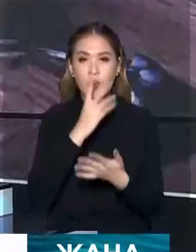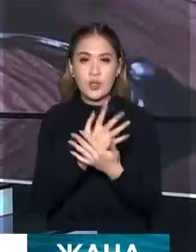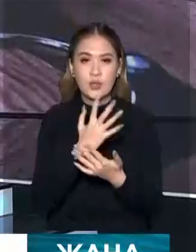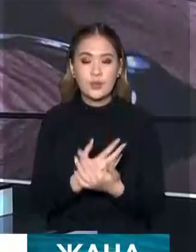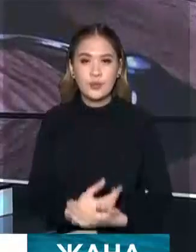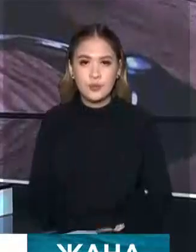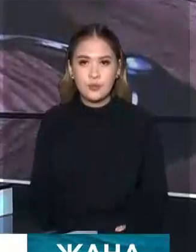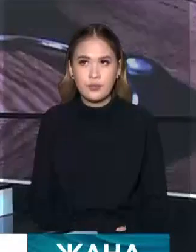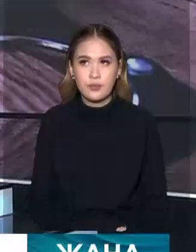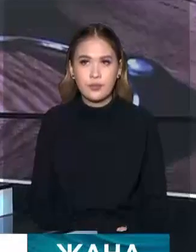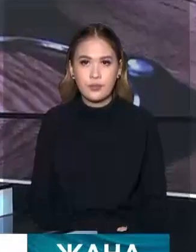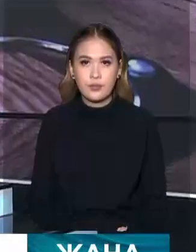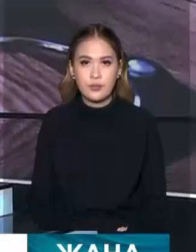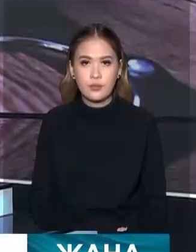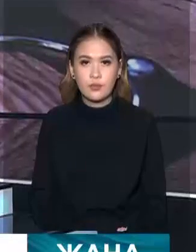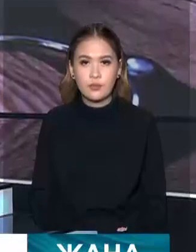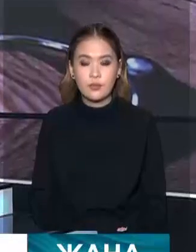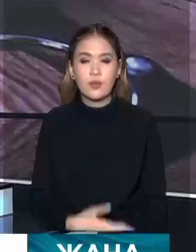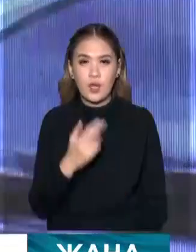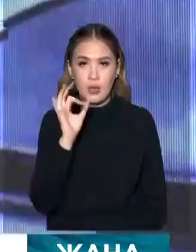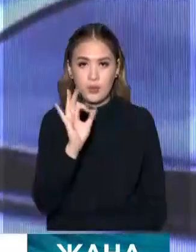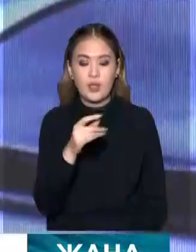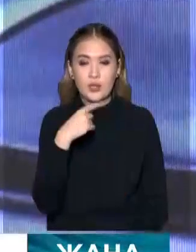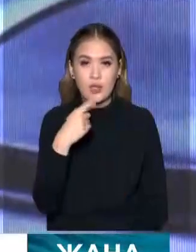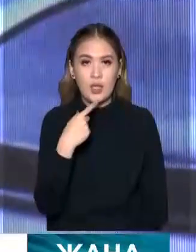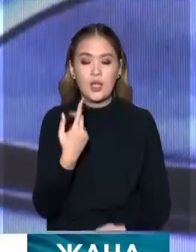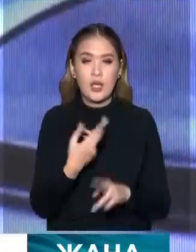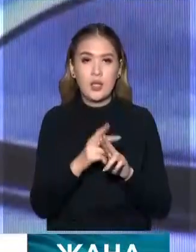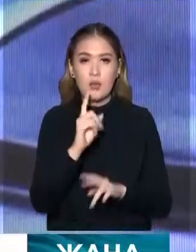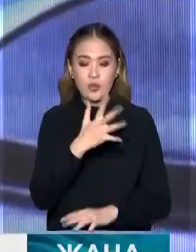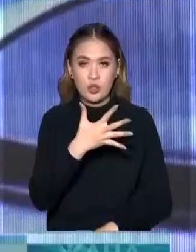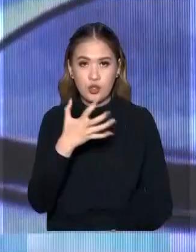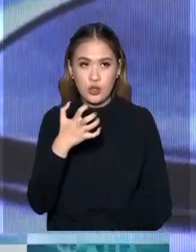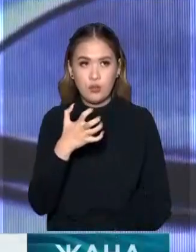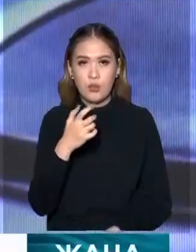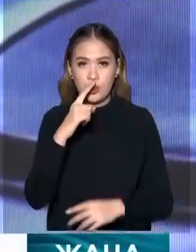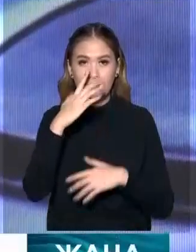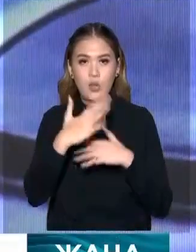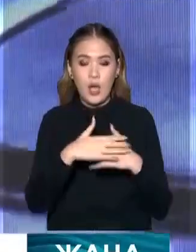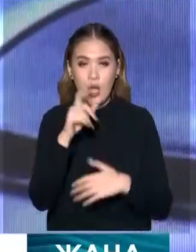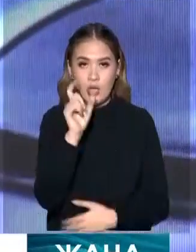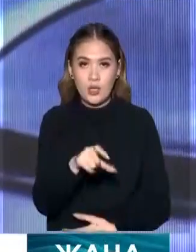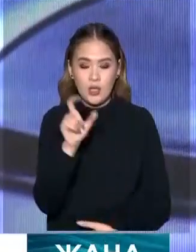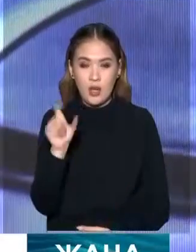берсеңіз. Я, жаңа дұрыс айтып кеттіңіз. 1,500-ға жуық адам осы